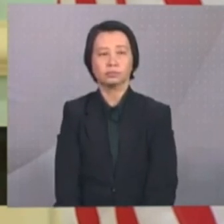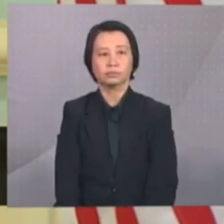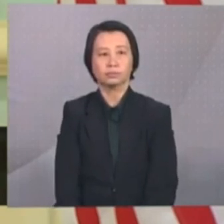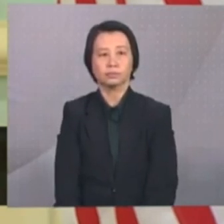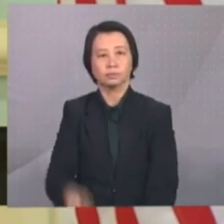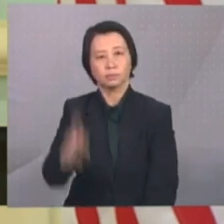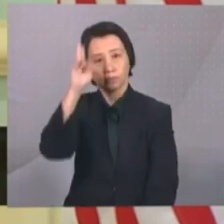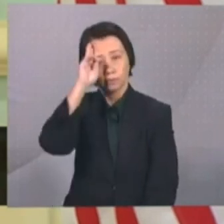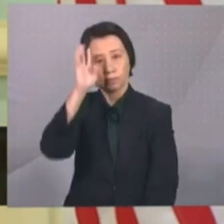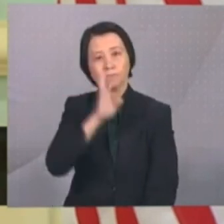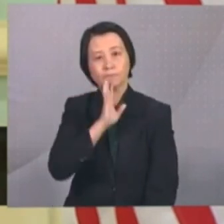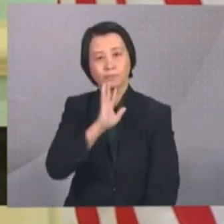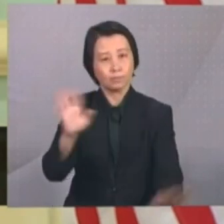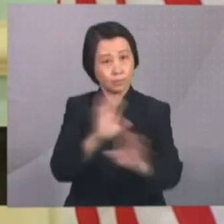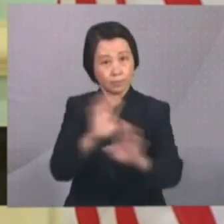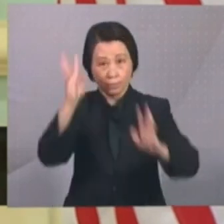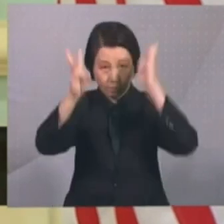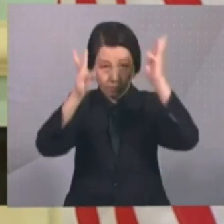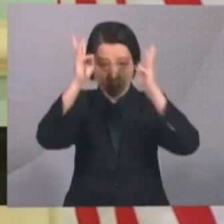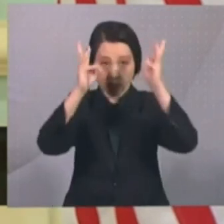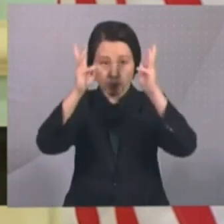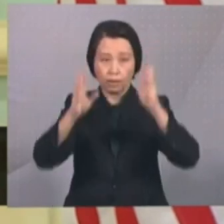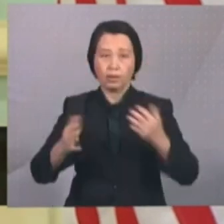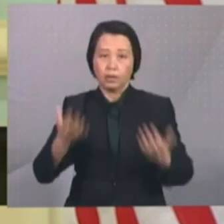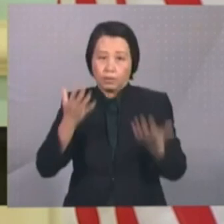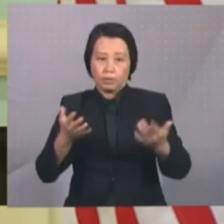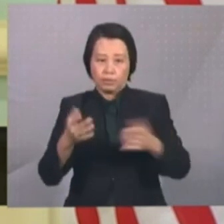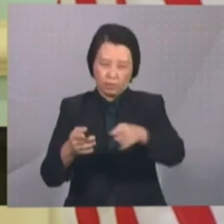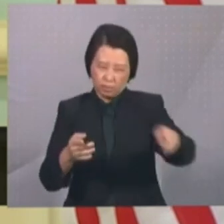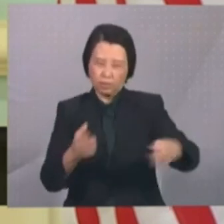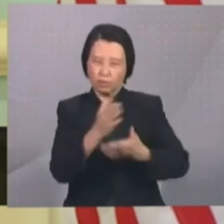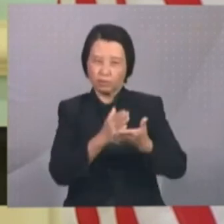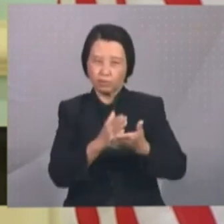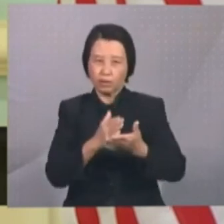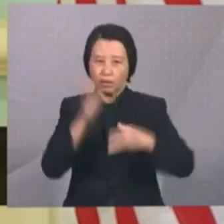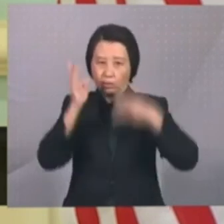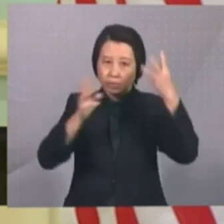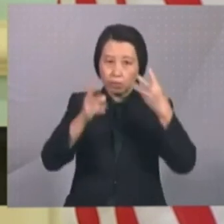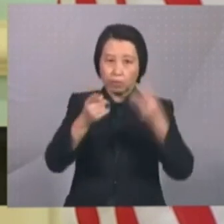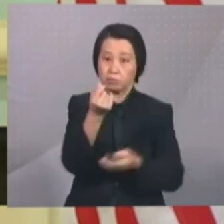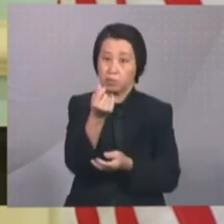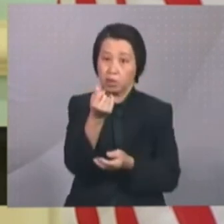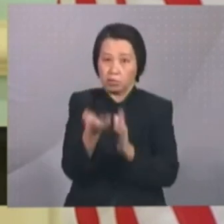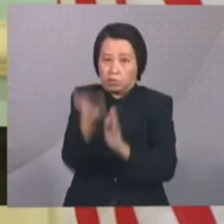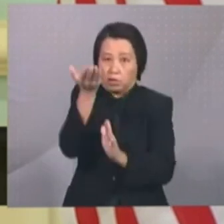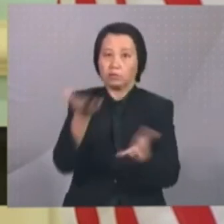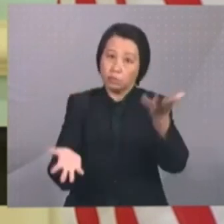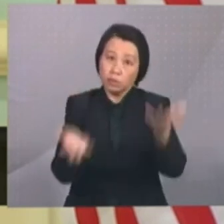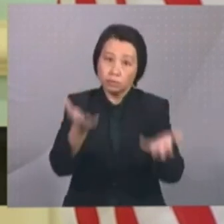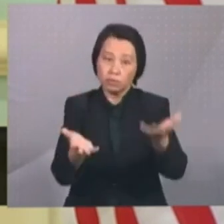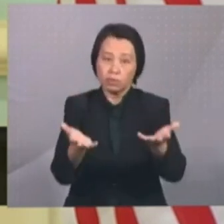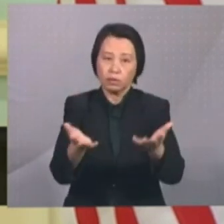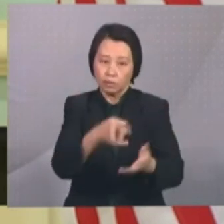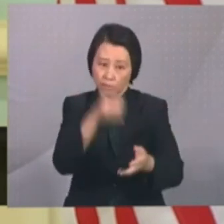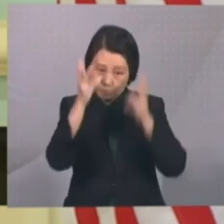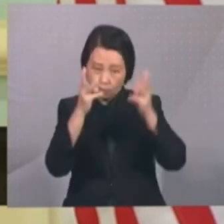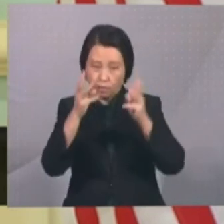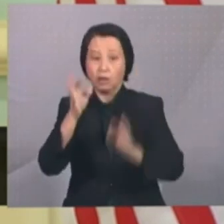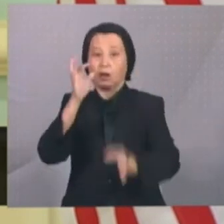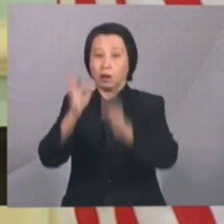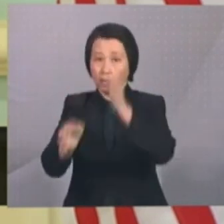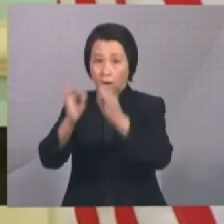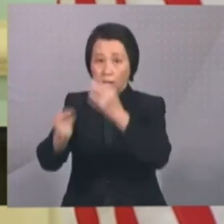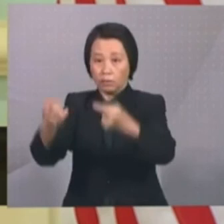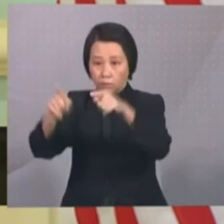bercita-cita tidak berimbang Cuma mungkin anda kebimbangan DVD kenaikan harga secara mendadak dan jika ini